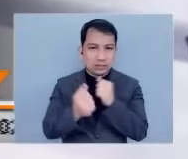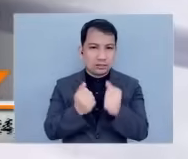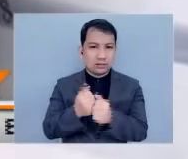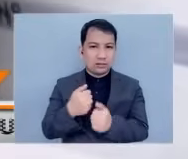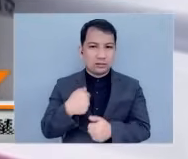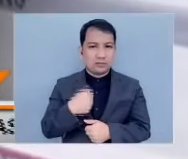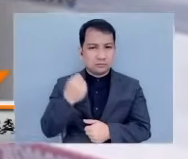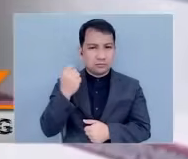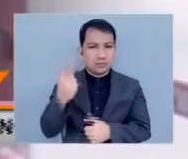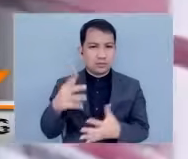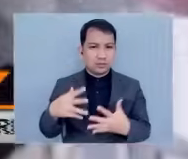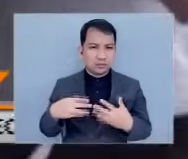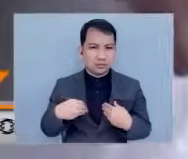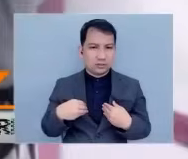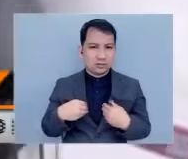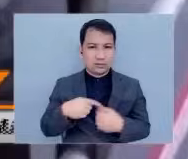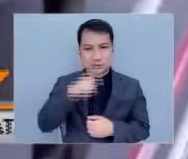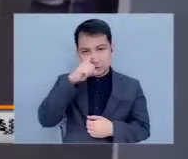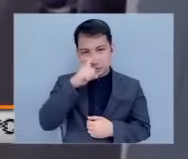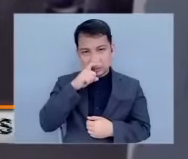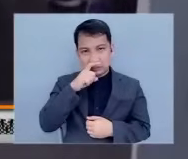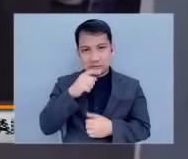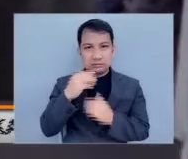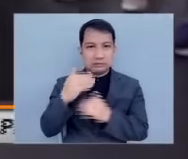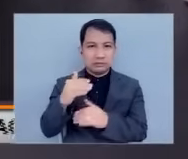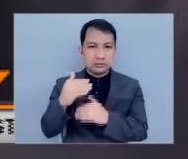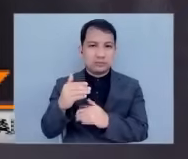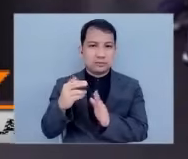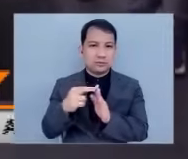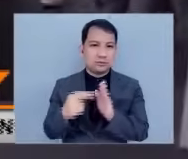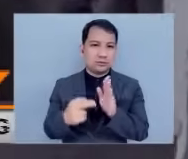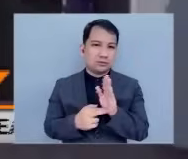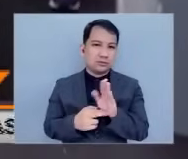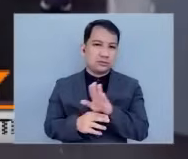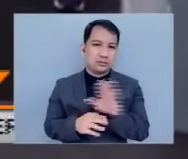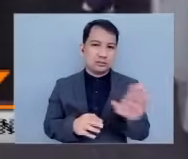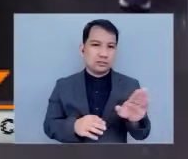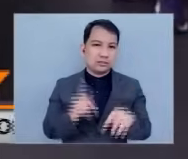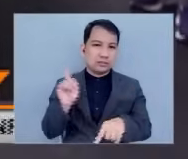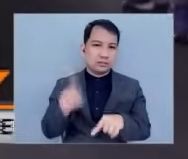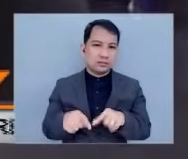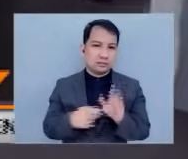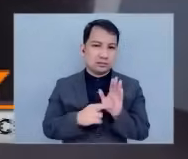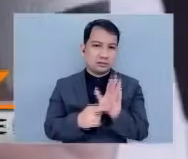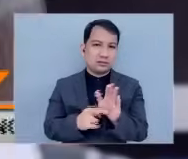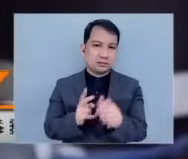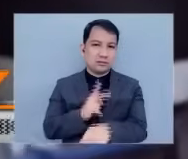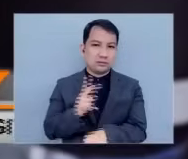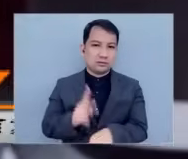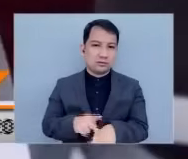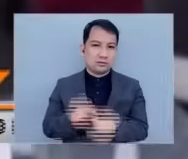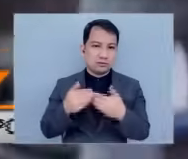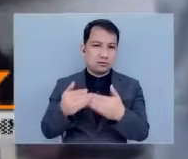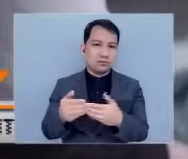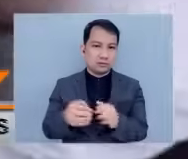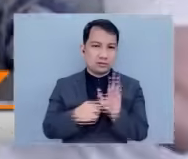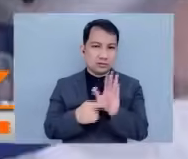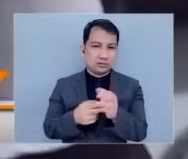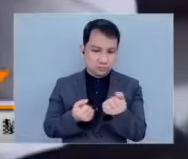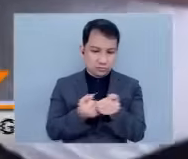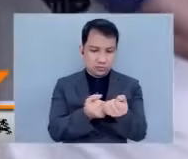accept the age limit rules." At kahit daw hindi niya mare-represent ang bansa, tuloy pa din daw ang suporta niya sa mga Pinoy